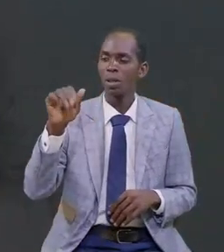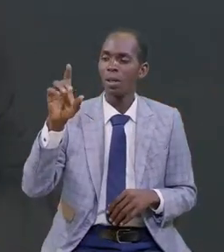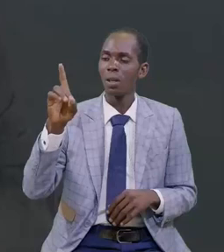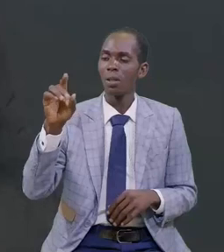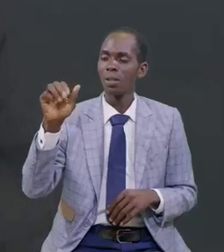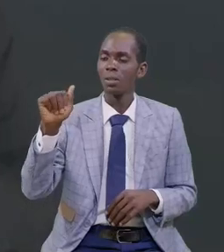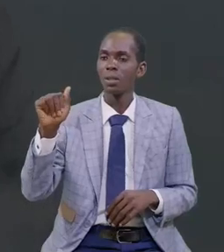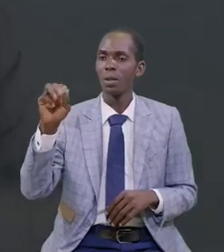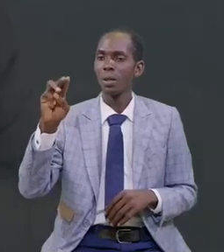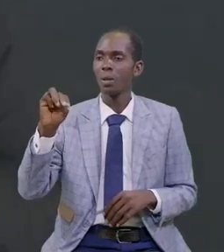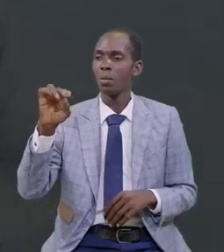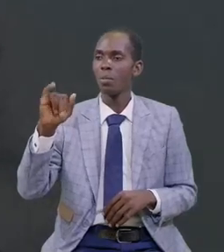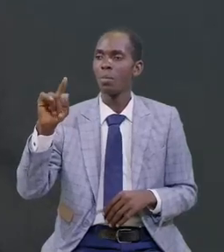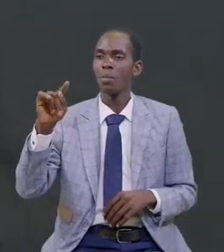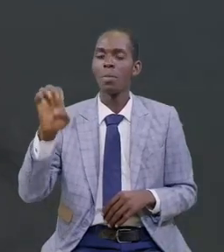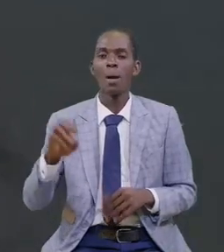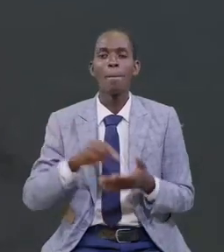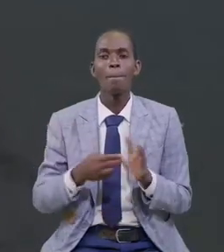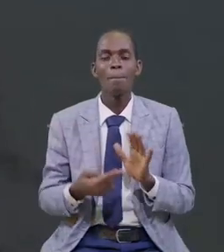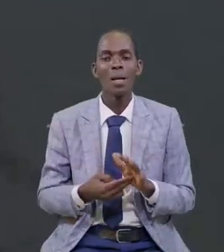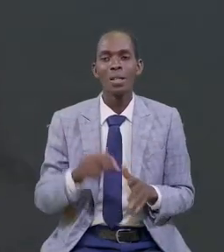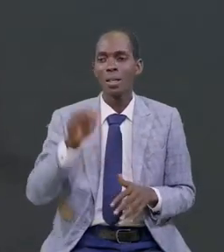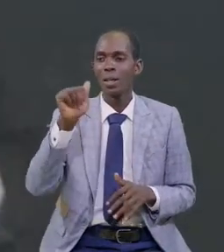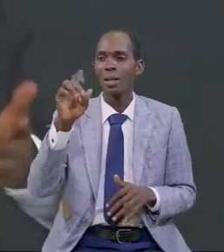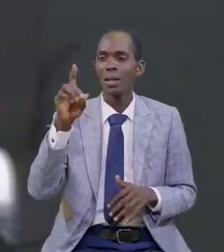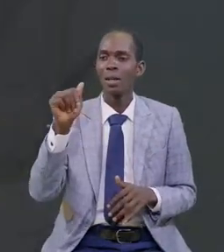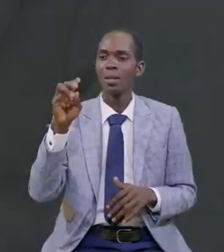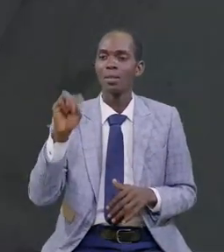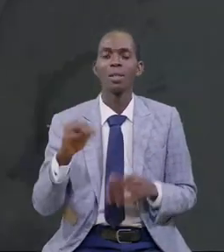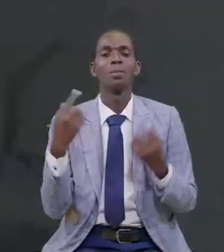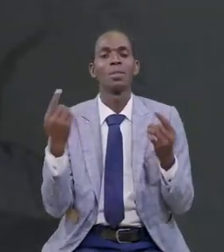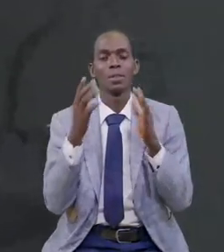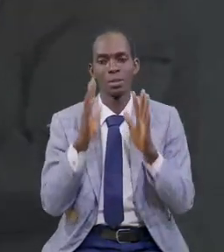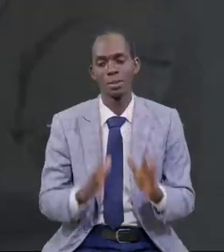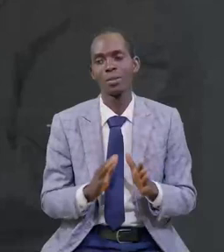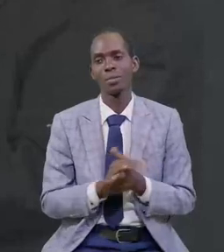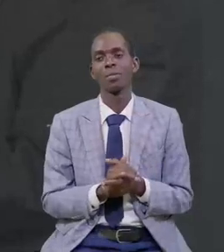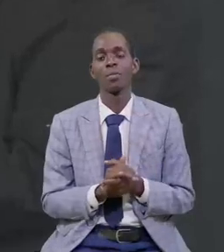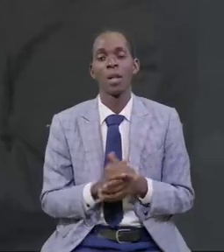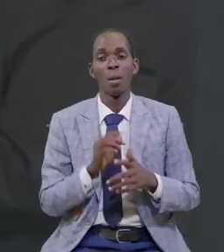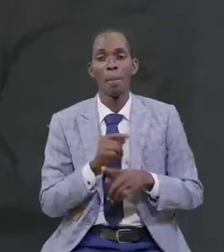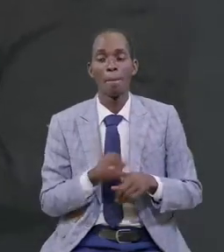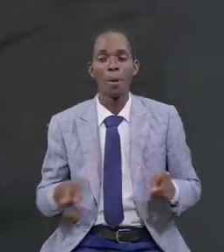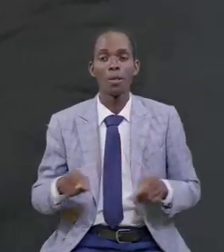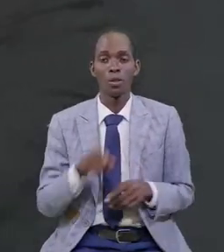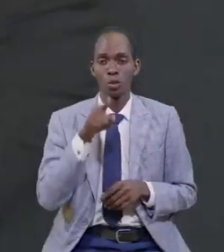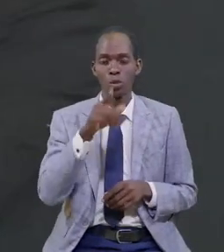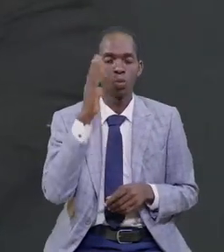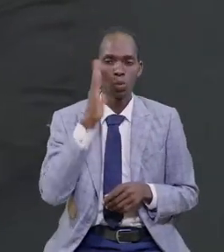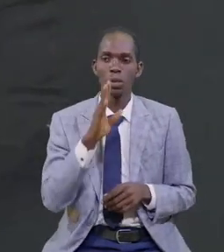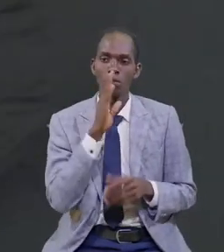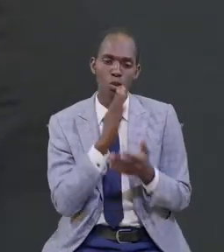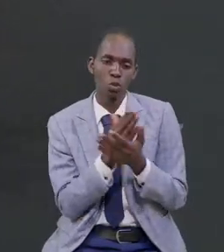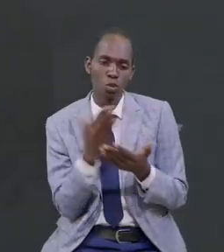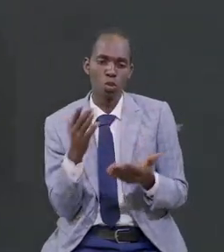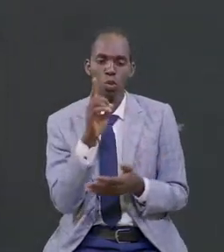récalcitrante un pêcheur rigide je ne serai pas un pêcheur rigide mais vous serez quelqu'un je